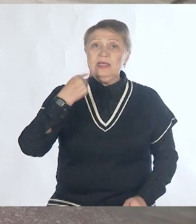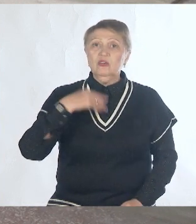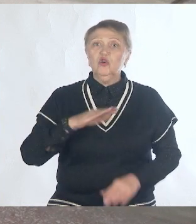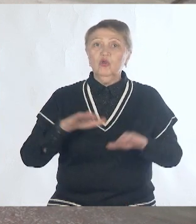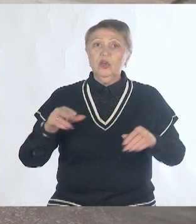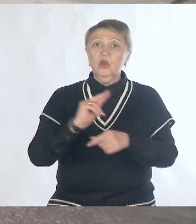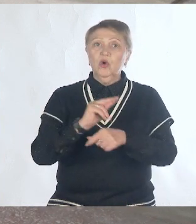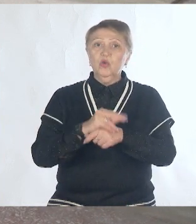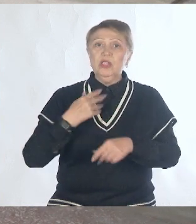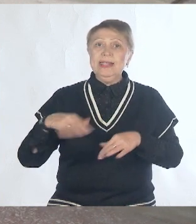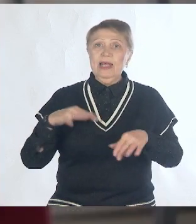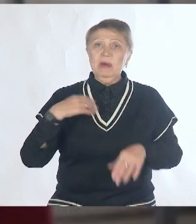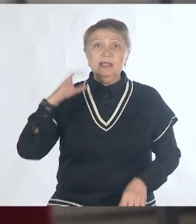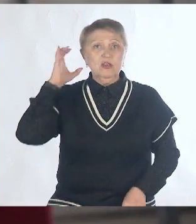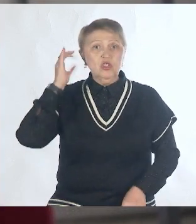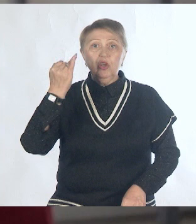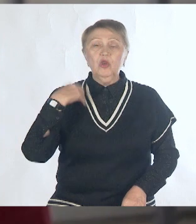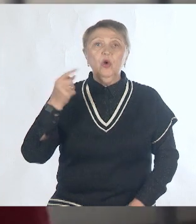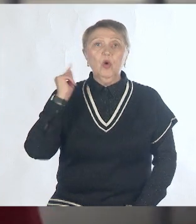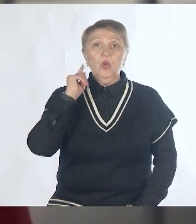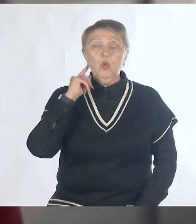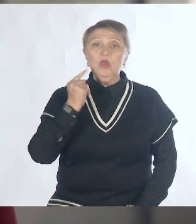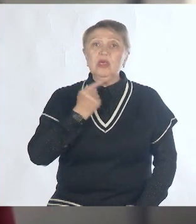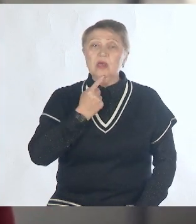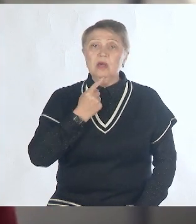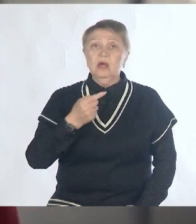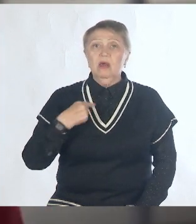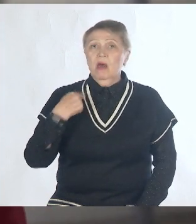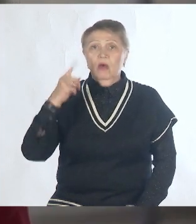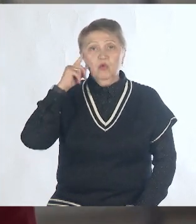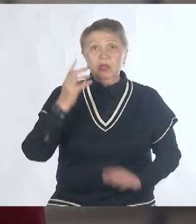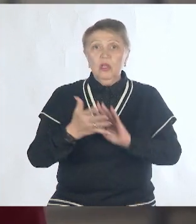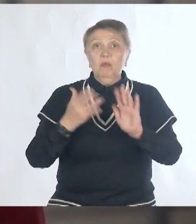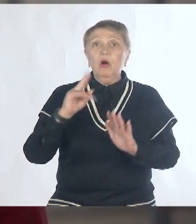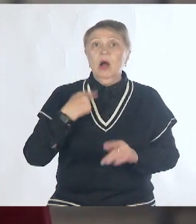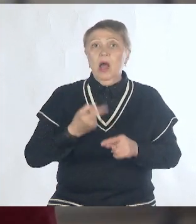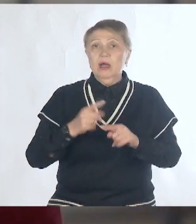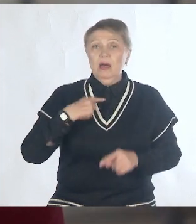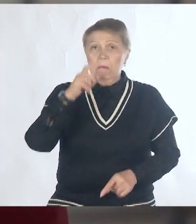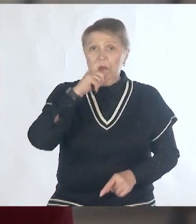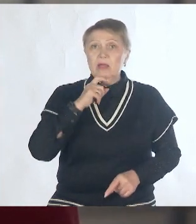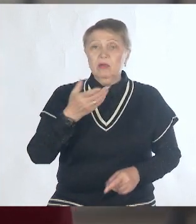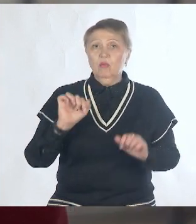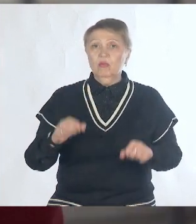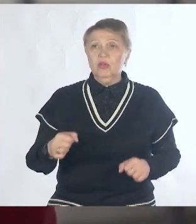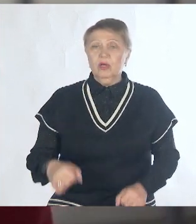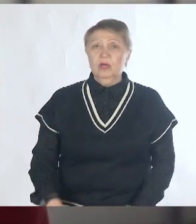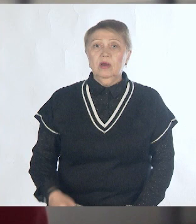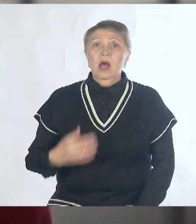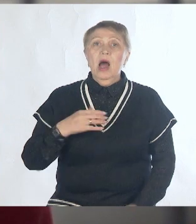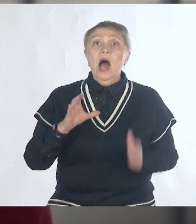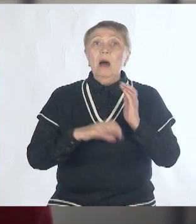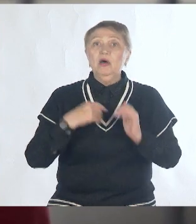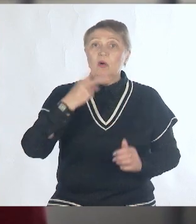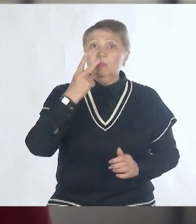глухие тоже не понял как это понять а потом смотрю они что-то там руками махали